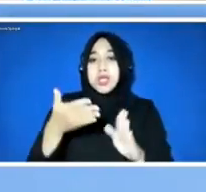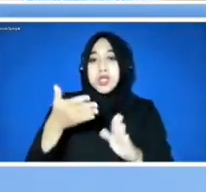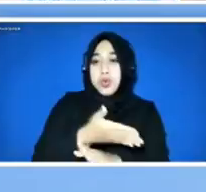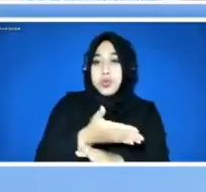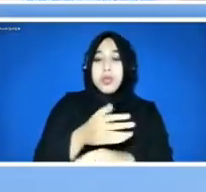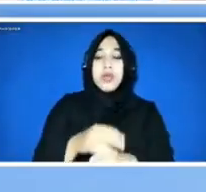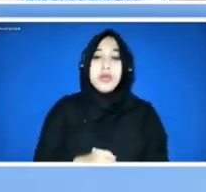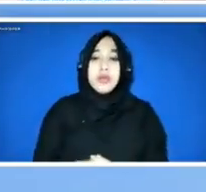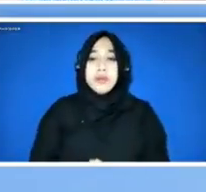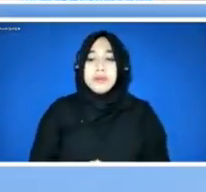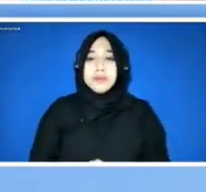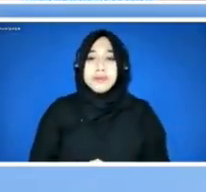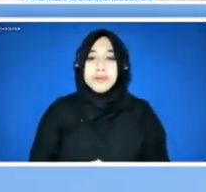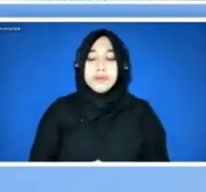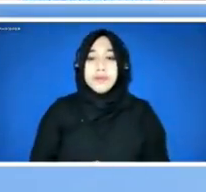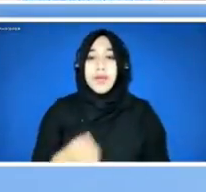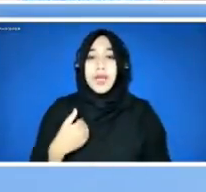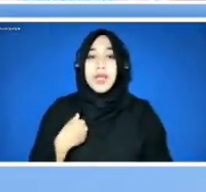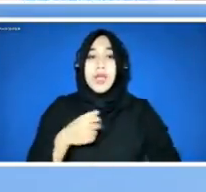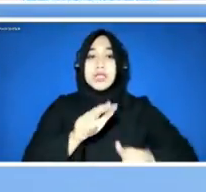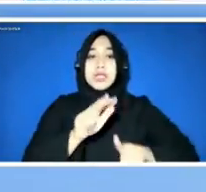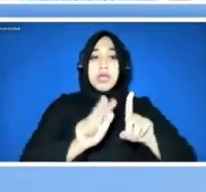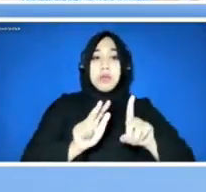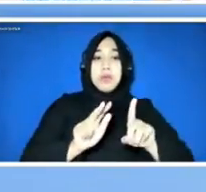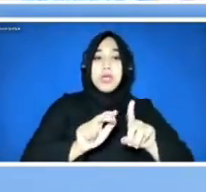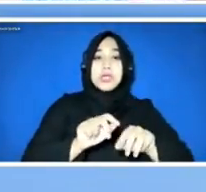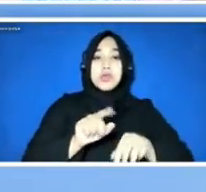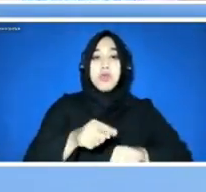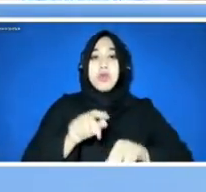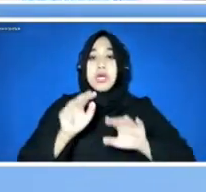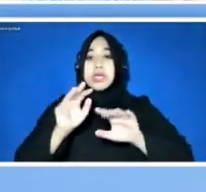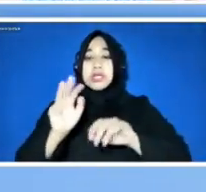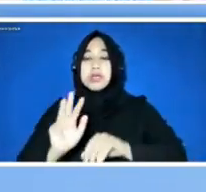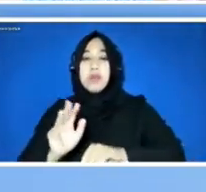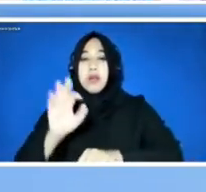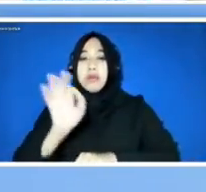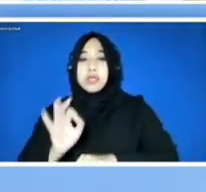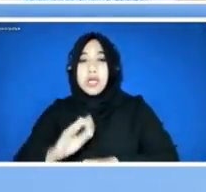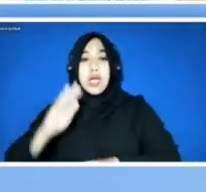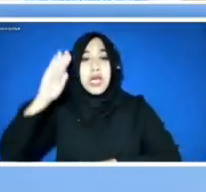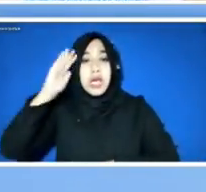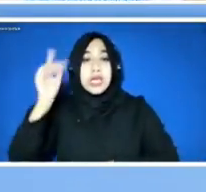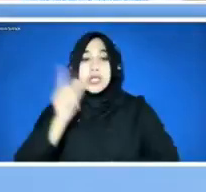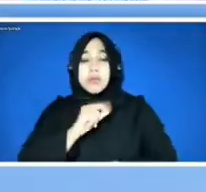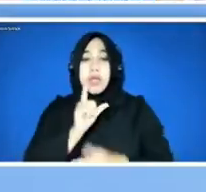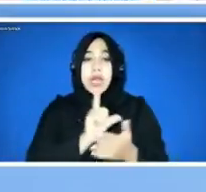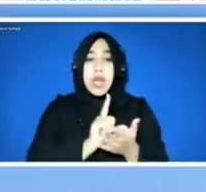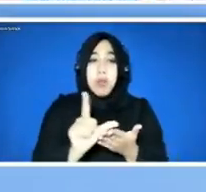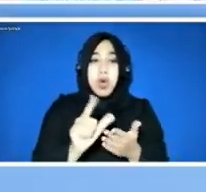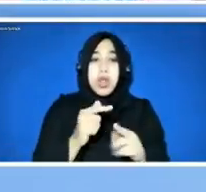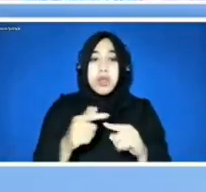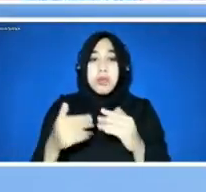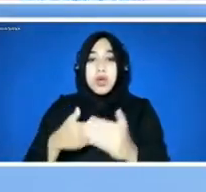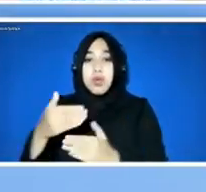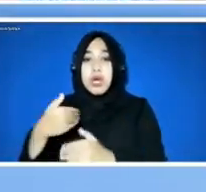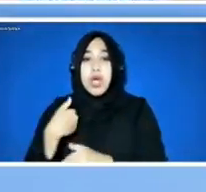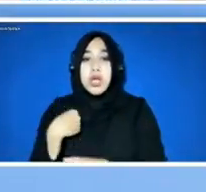mana ada 18,9% kalangan laki-laki yang segera melapor, tapi lalu kemudian ada